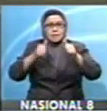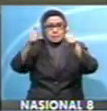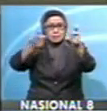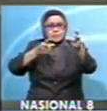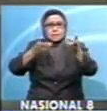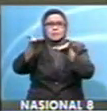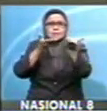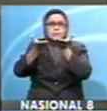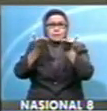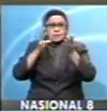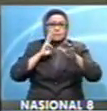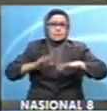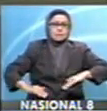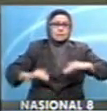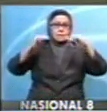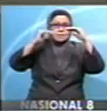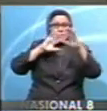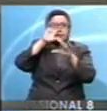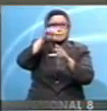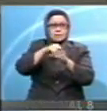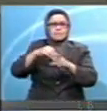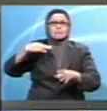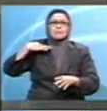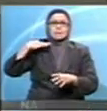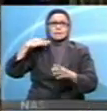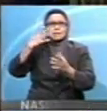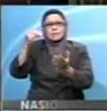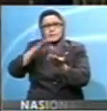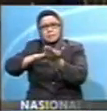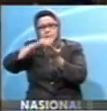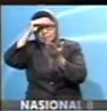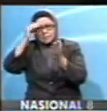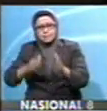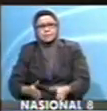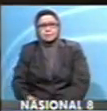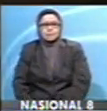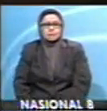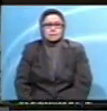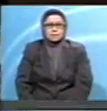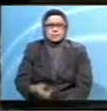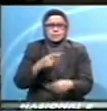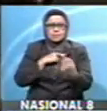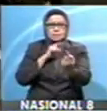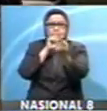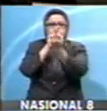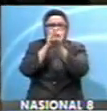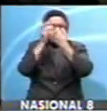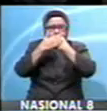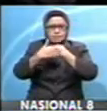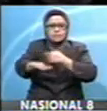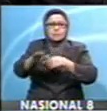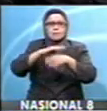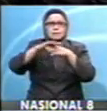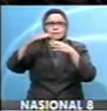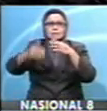termasuklah juga apa sukarelawan dan pelajar beliau S an Majlis perutusan naib